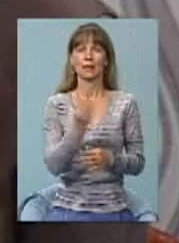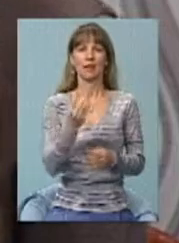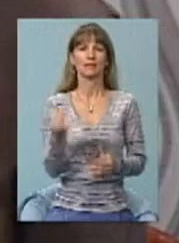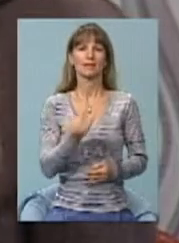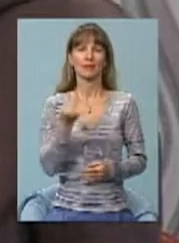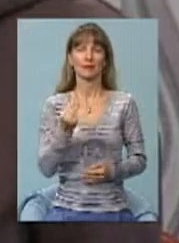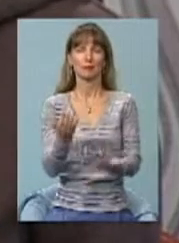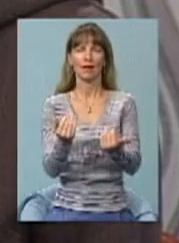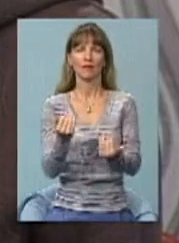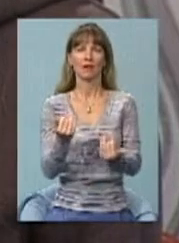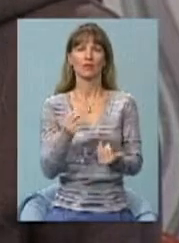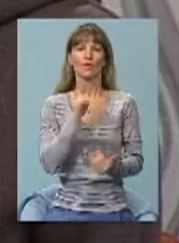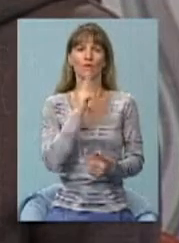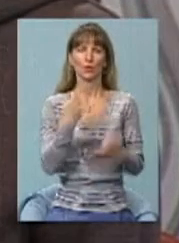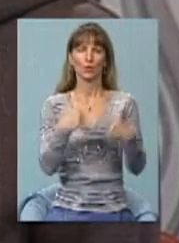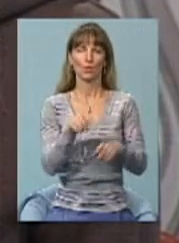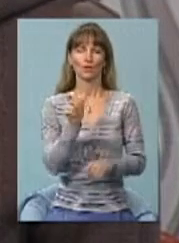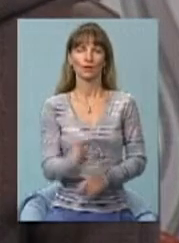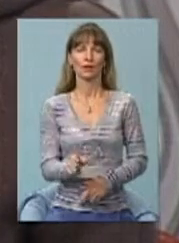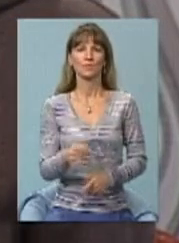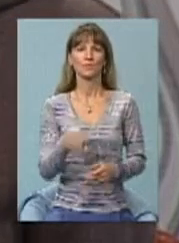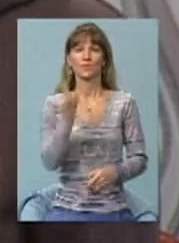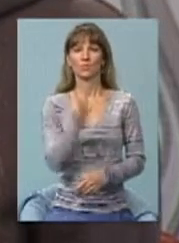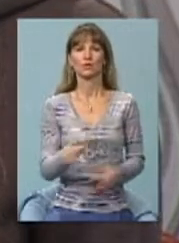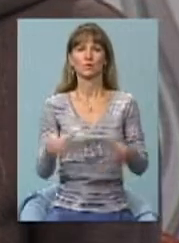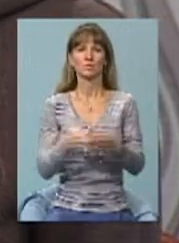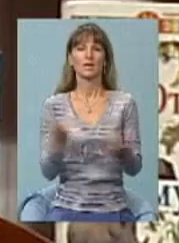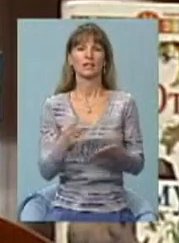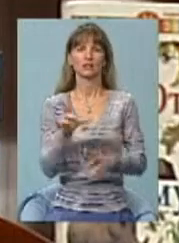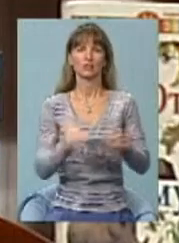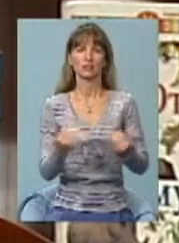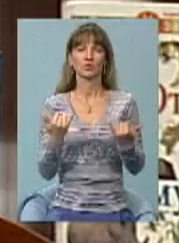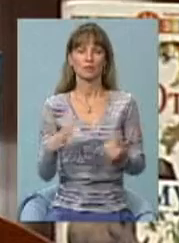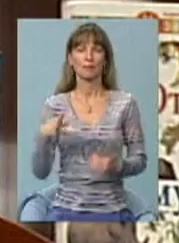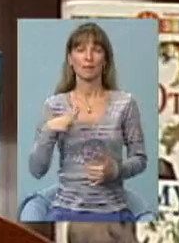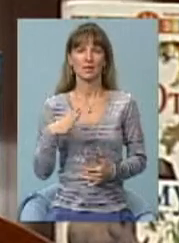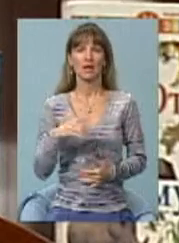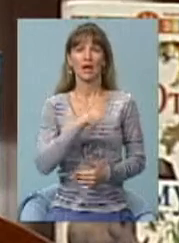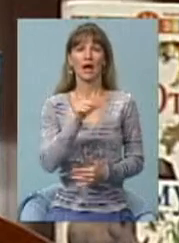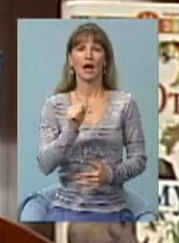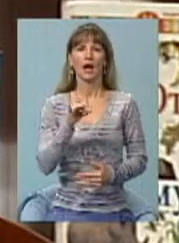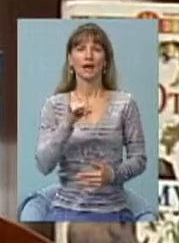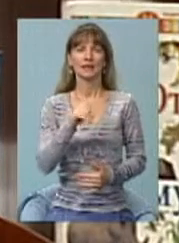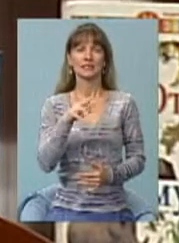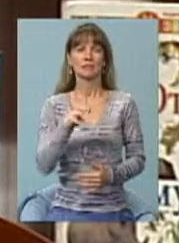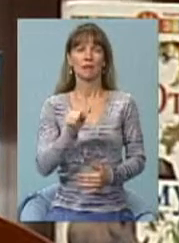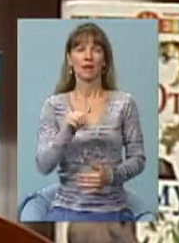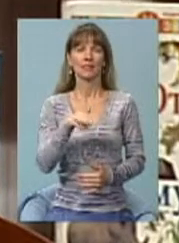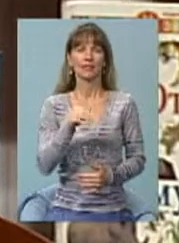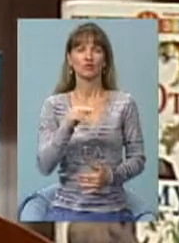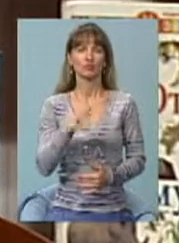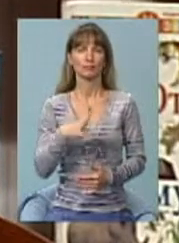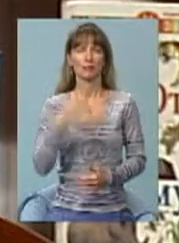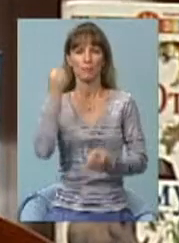приверне до себе увагу іншого населення. А в суспільстві, як ти вважаєш, зараз бути харизматичним – це модно чи не модно? Ну, це